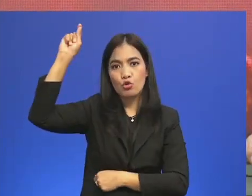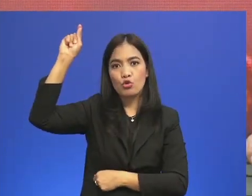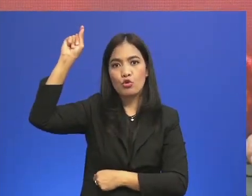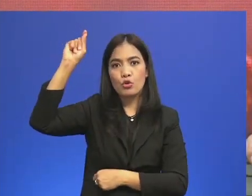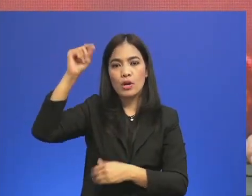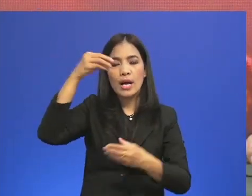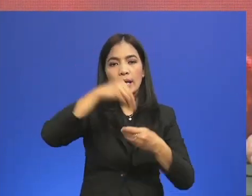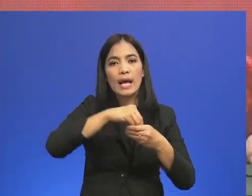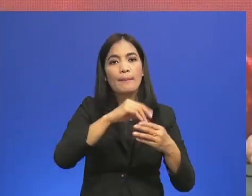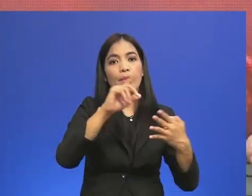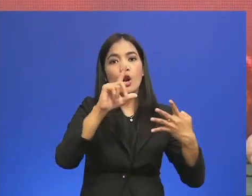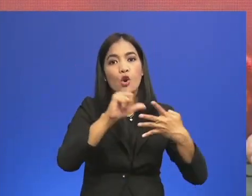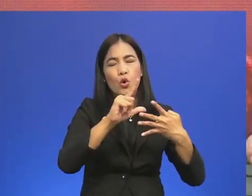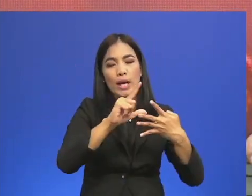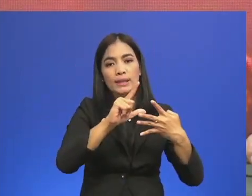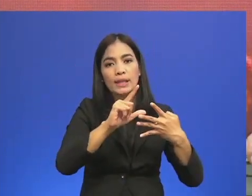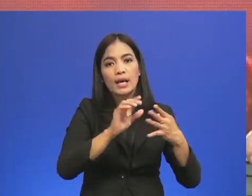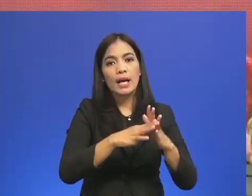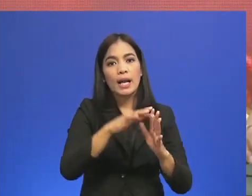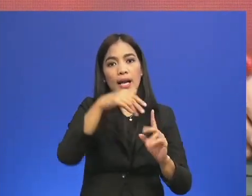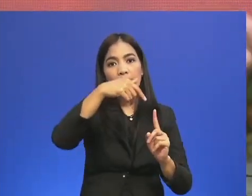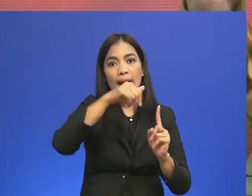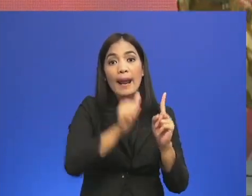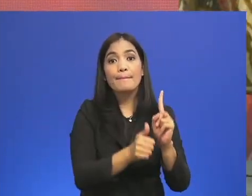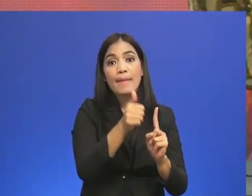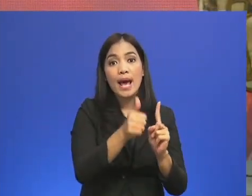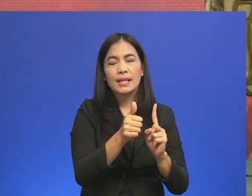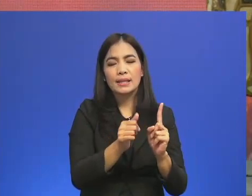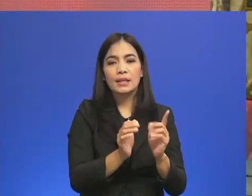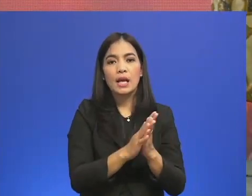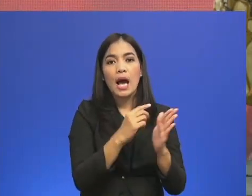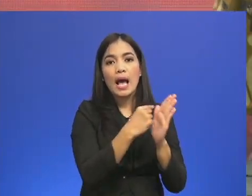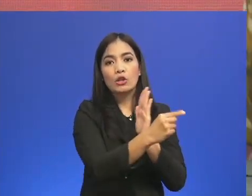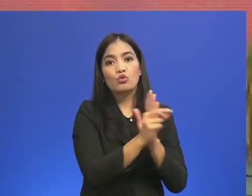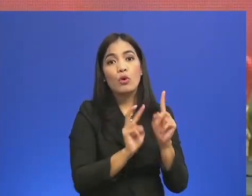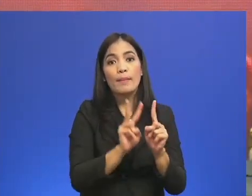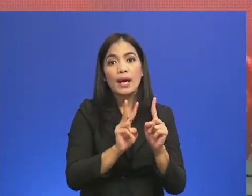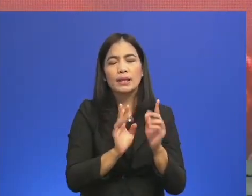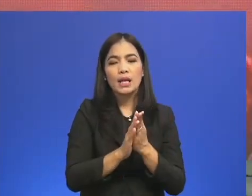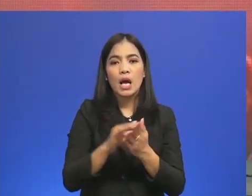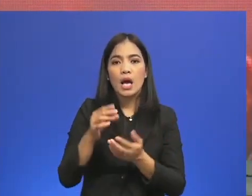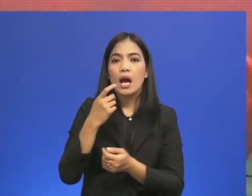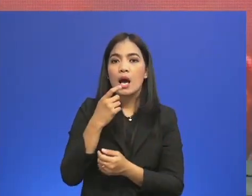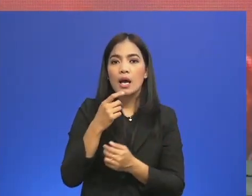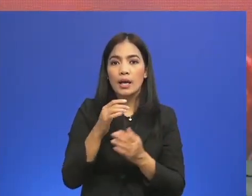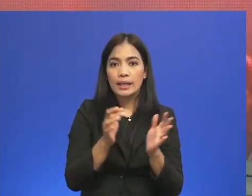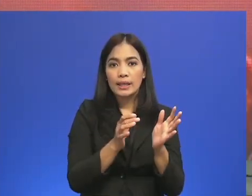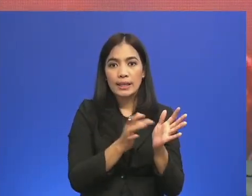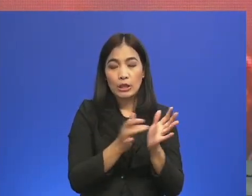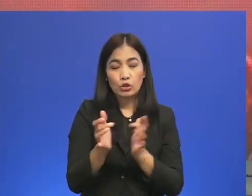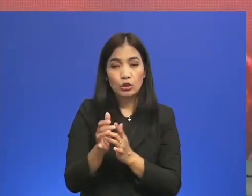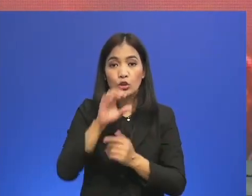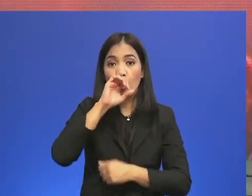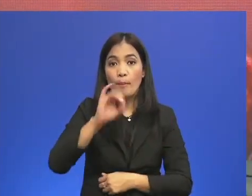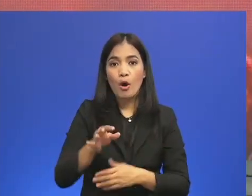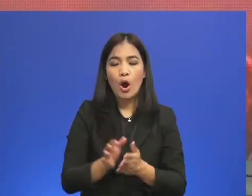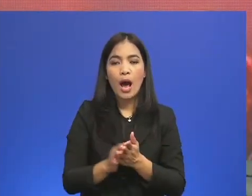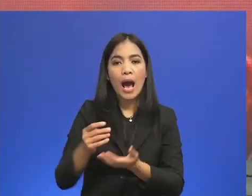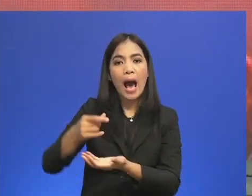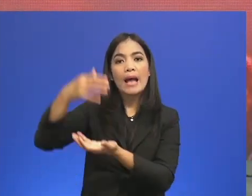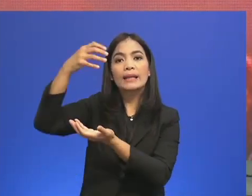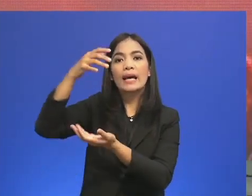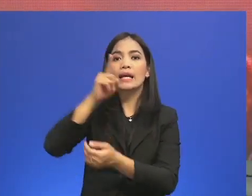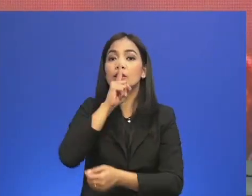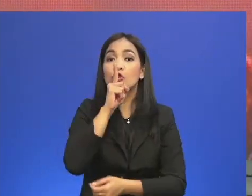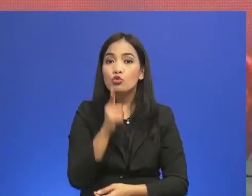Di Lukas 16 ayat 12 Tuhan mengatakan mengenai harta yang sesungguhnya. Itu nanti.